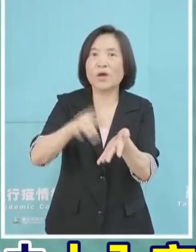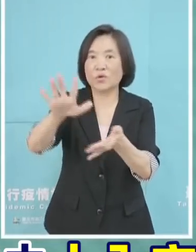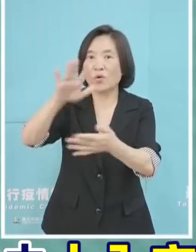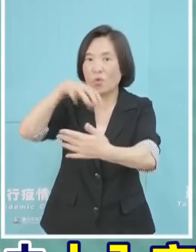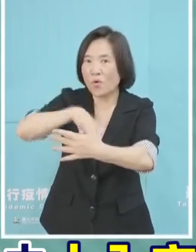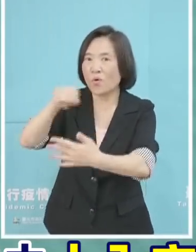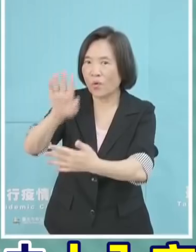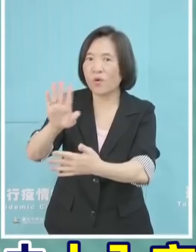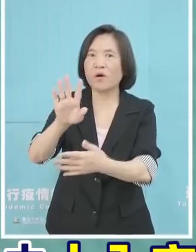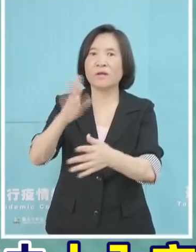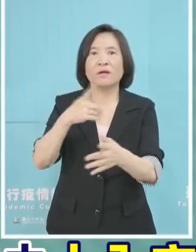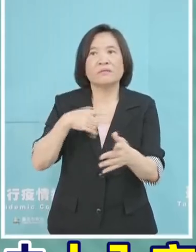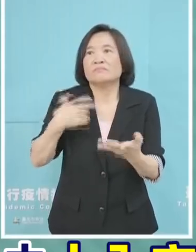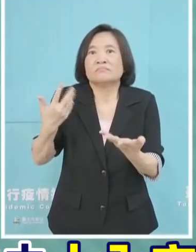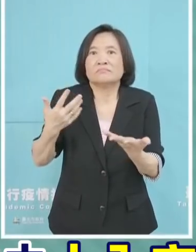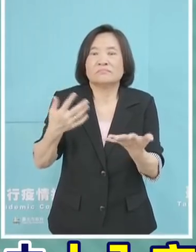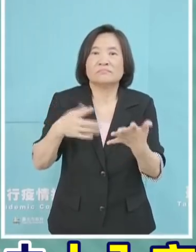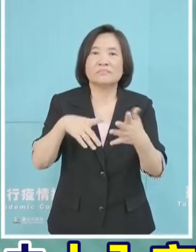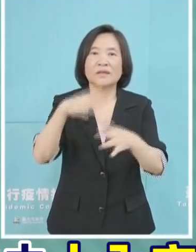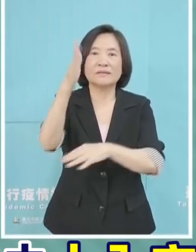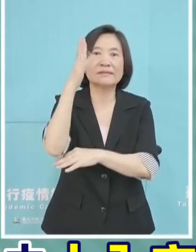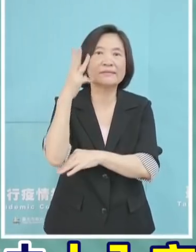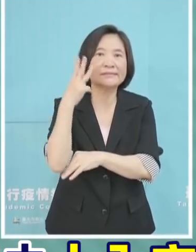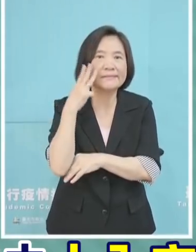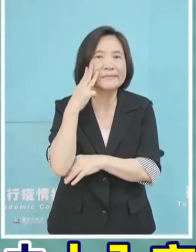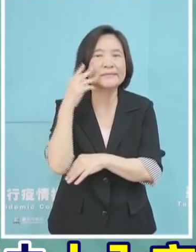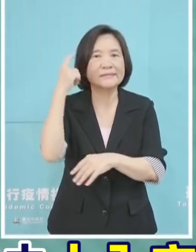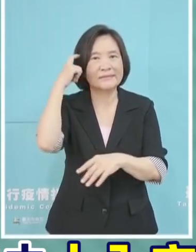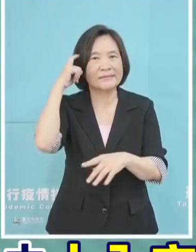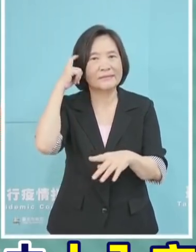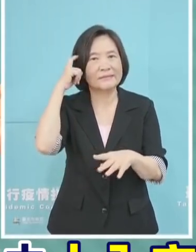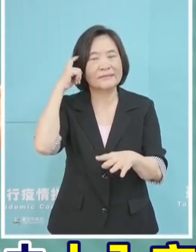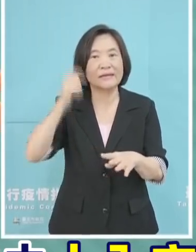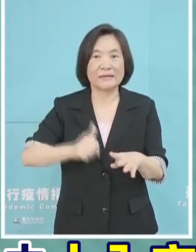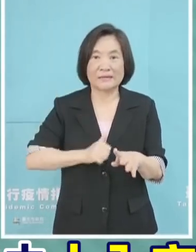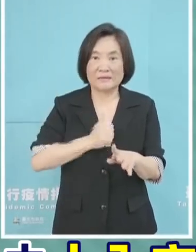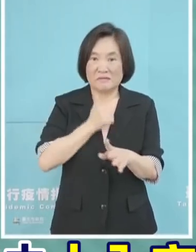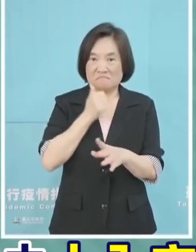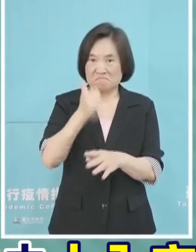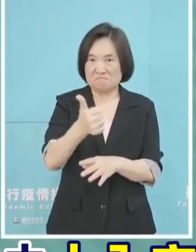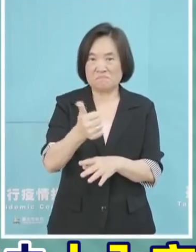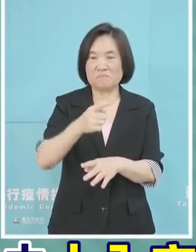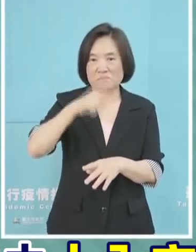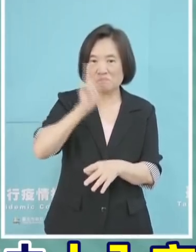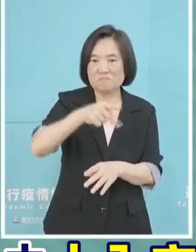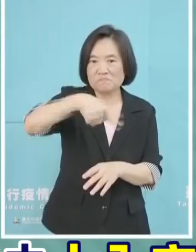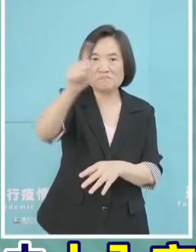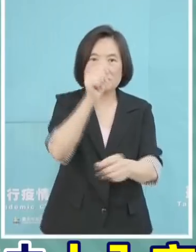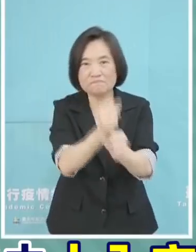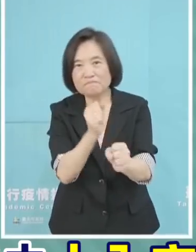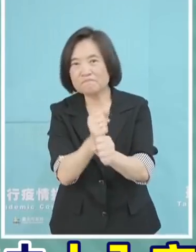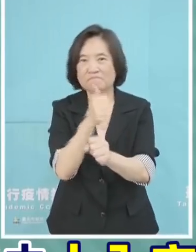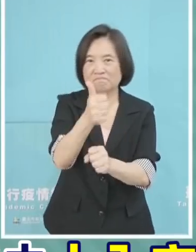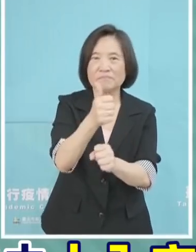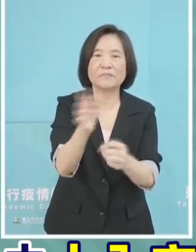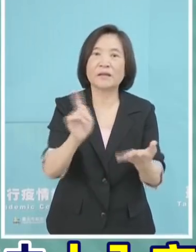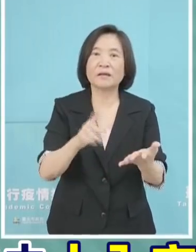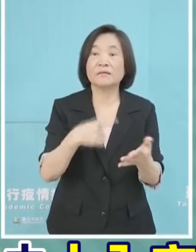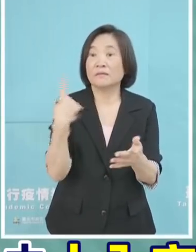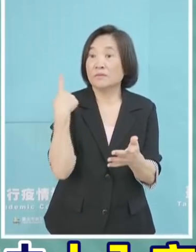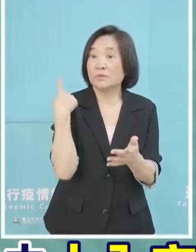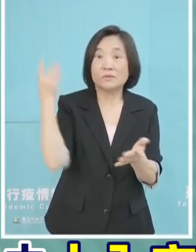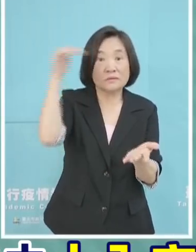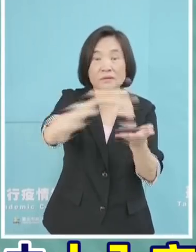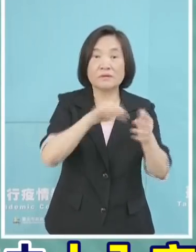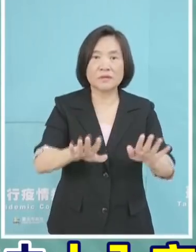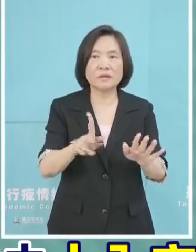的，其实政治的核心哦是执行力。就是执行，而且老实讲，我看他昨天到今天，